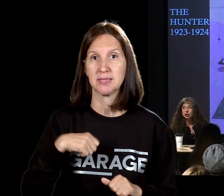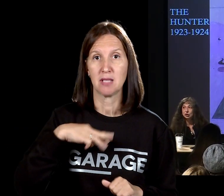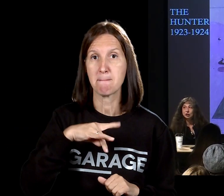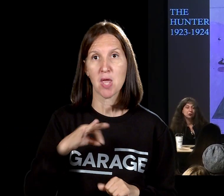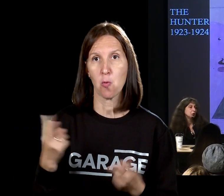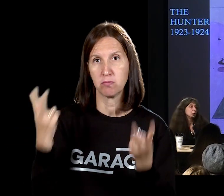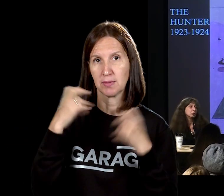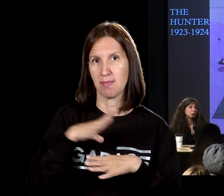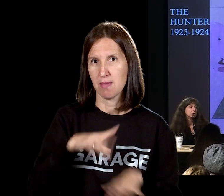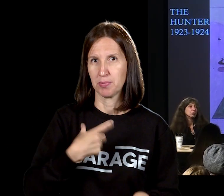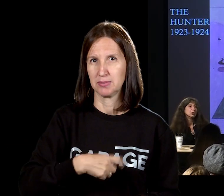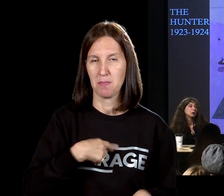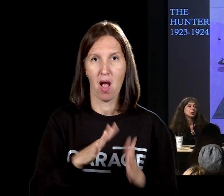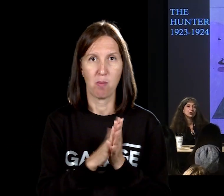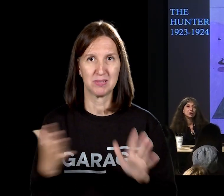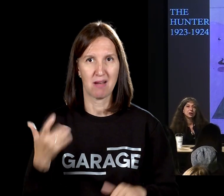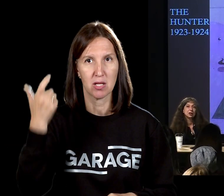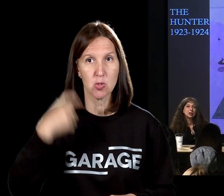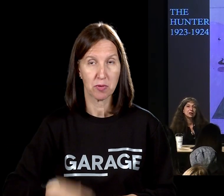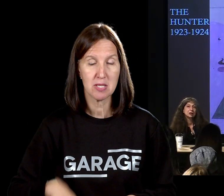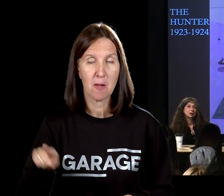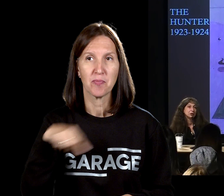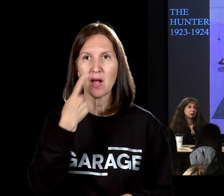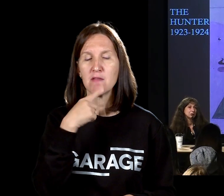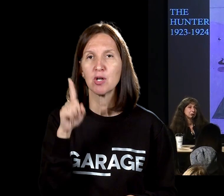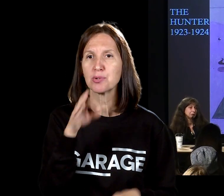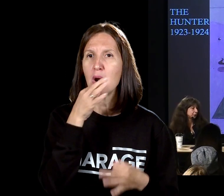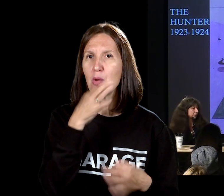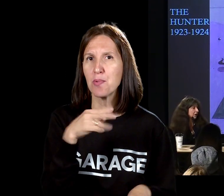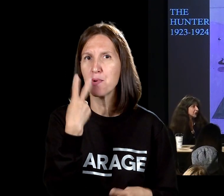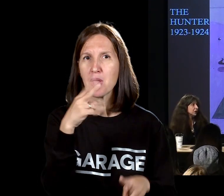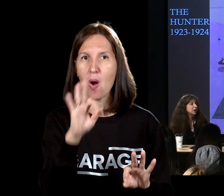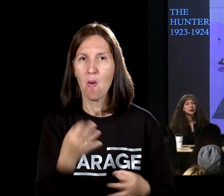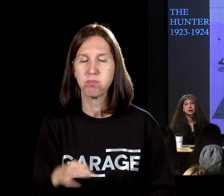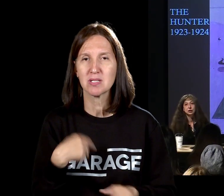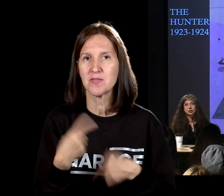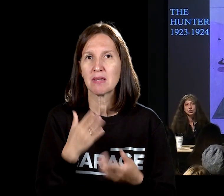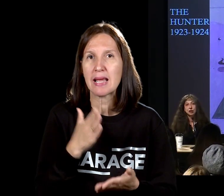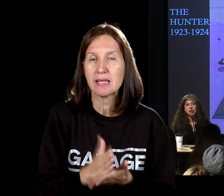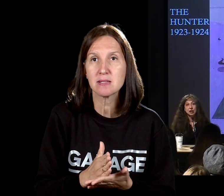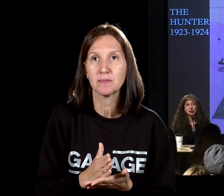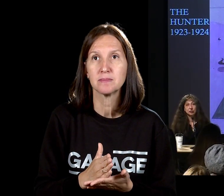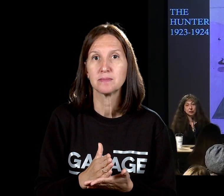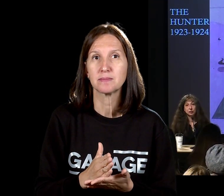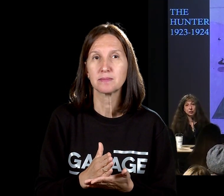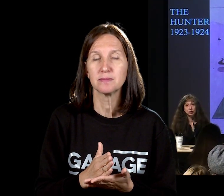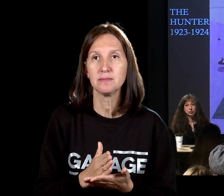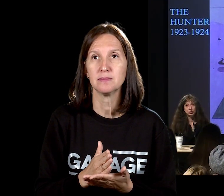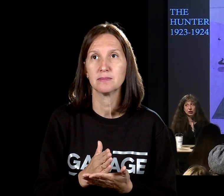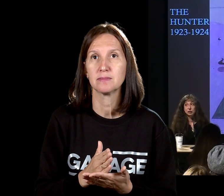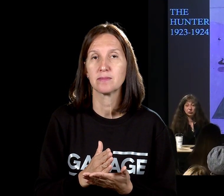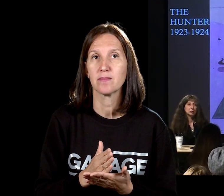называл и не считал, и говорит, что у любого образа всегда есть всегда есть некое